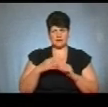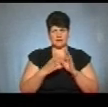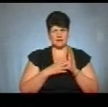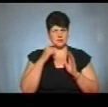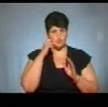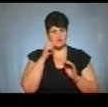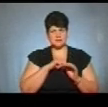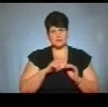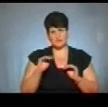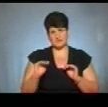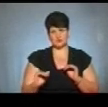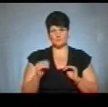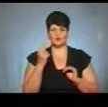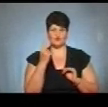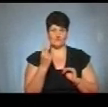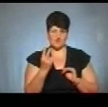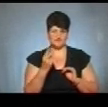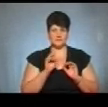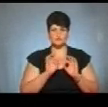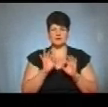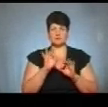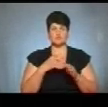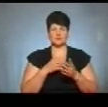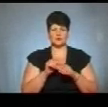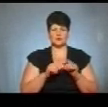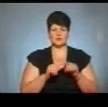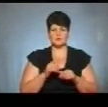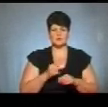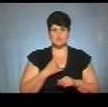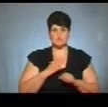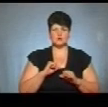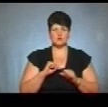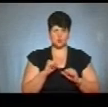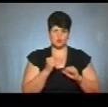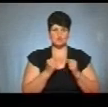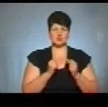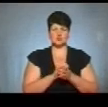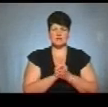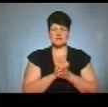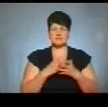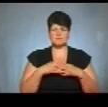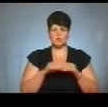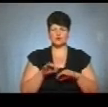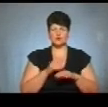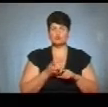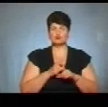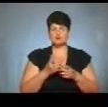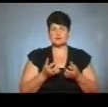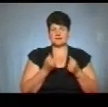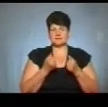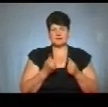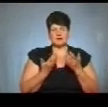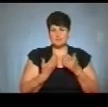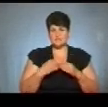років, наймолодшому сину – 2. Розповідає про свою родину. У нас дружна сім'я, чоловік дуже підтримує. Напевно, якби не чоловік, я б